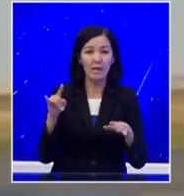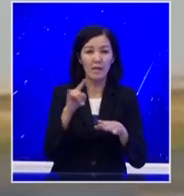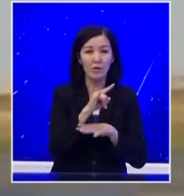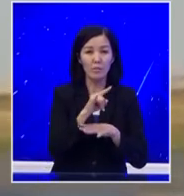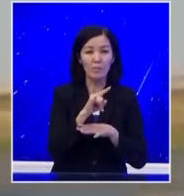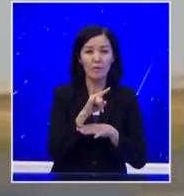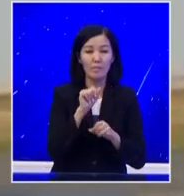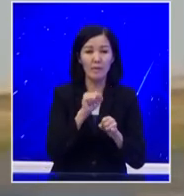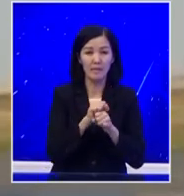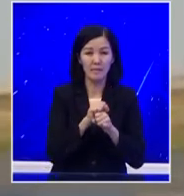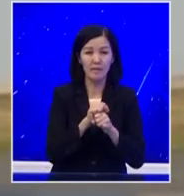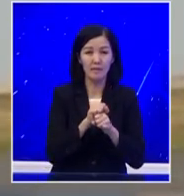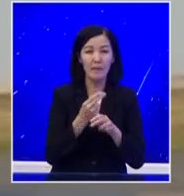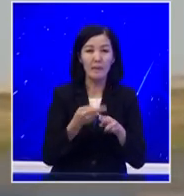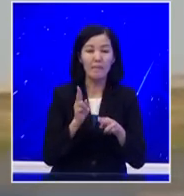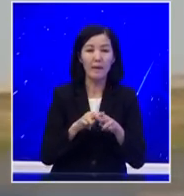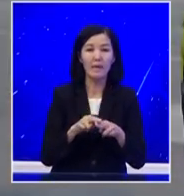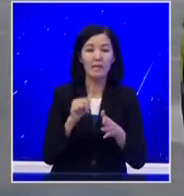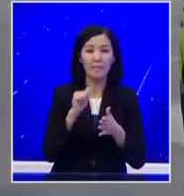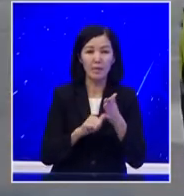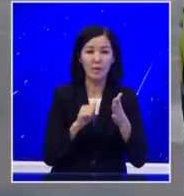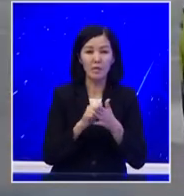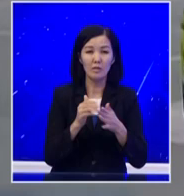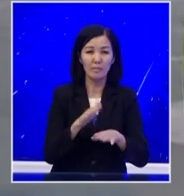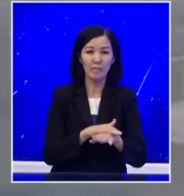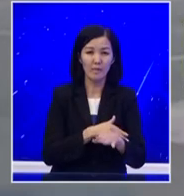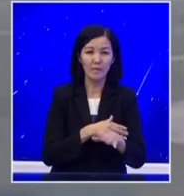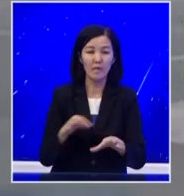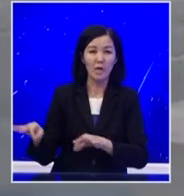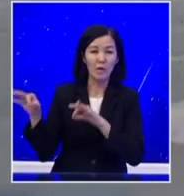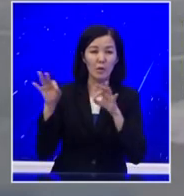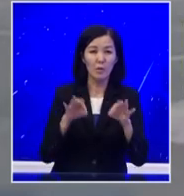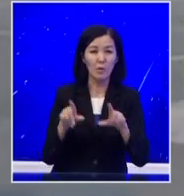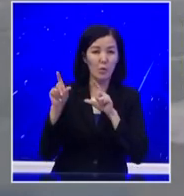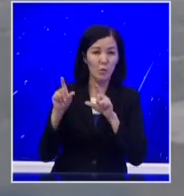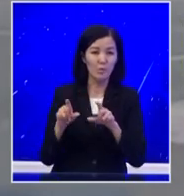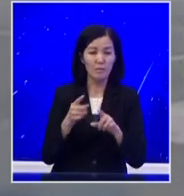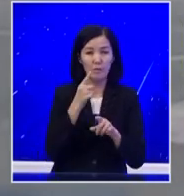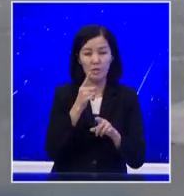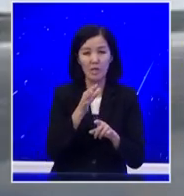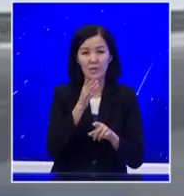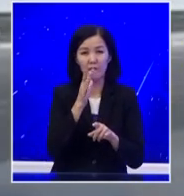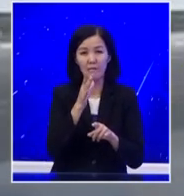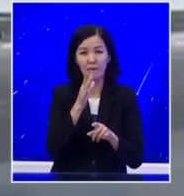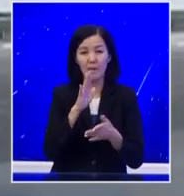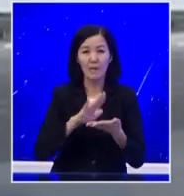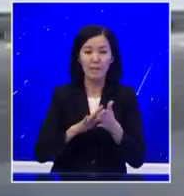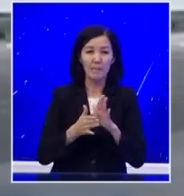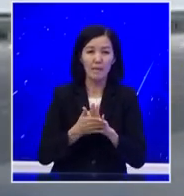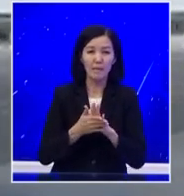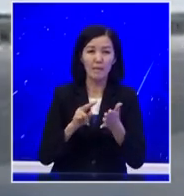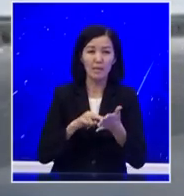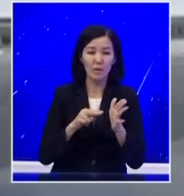пришлось приостановить по этой причине затянулся процесс транспортировки грузов ближайшее время стороны планирует наладить прямые